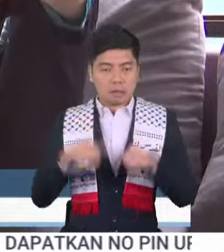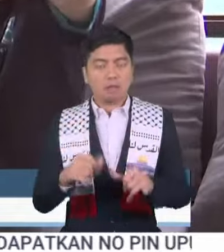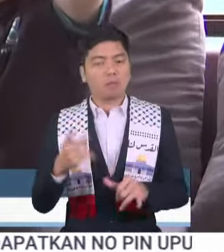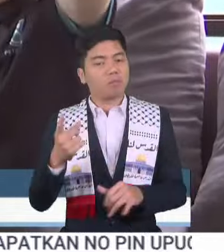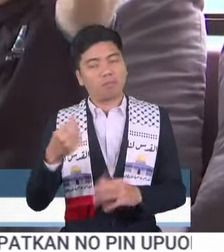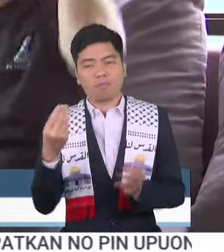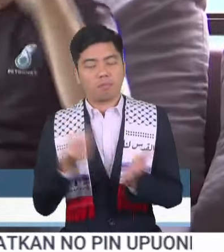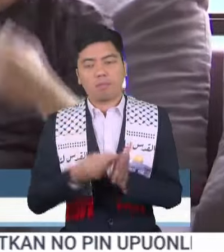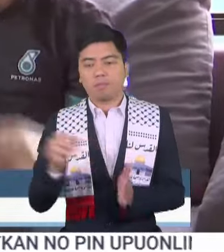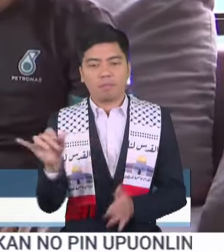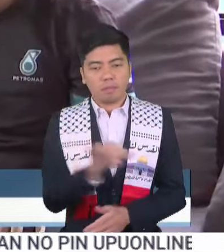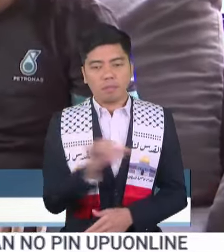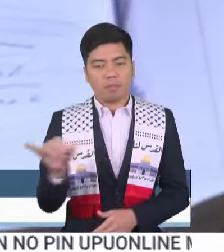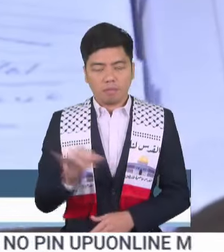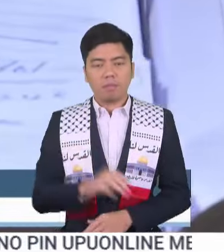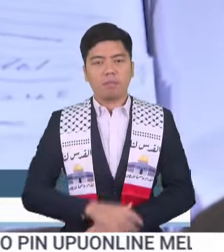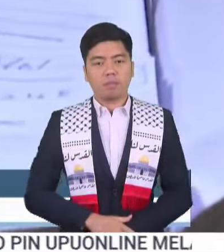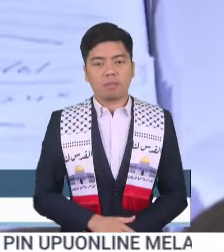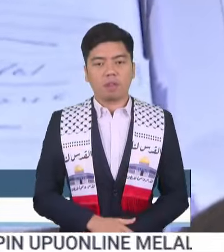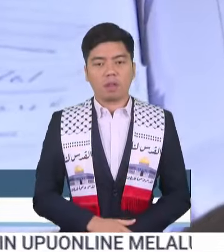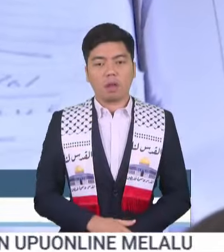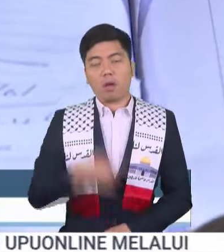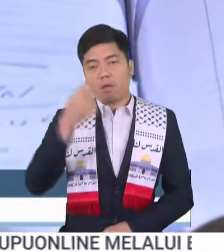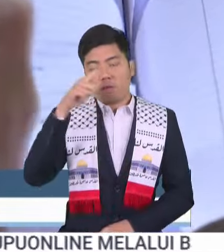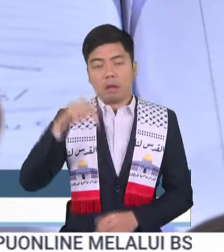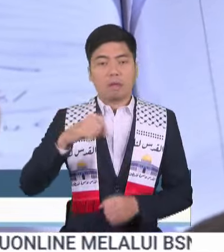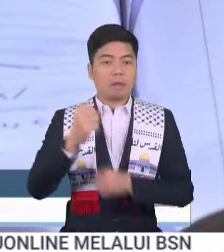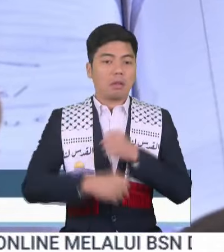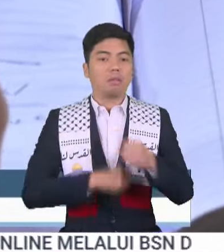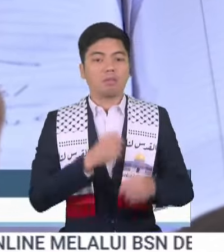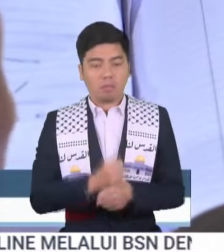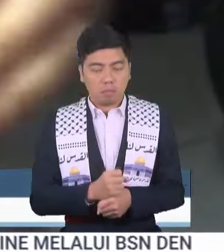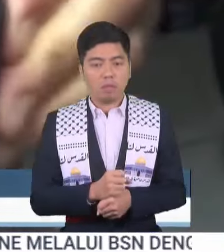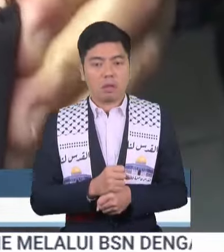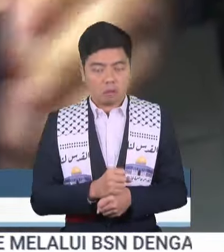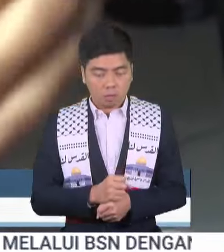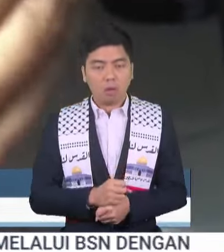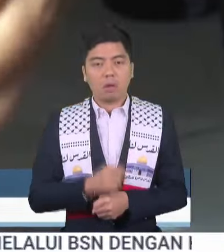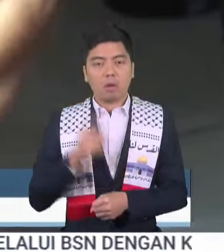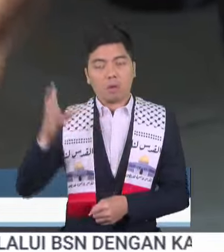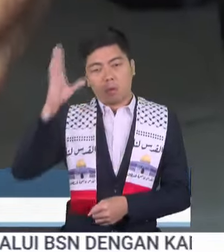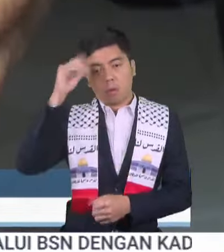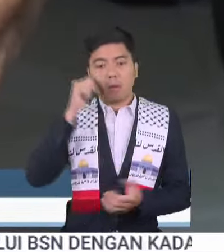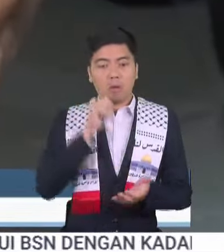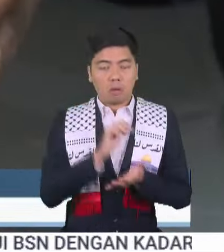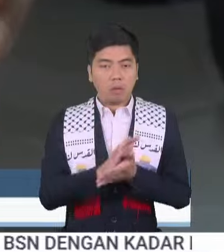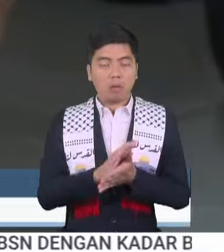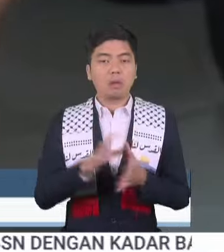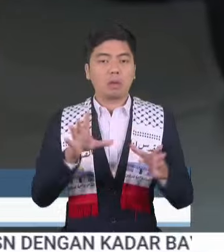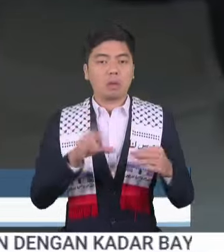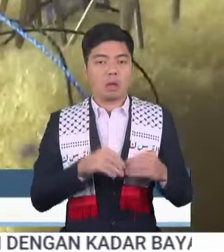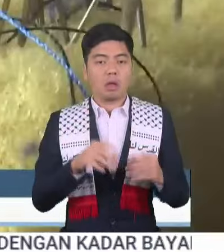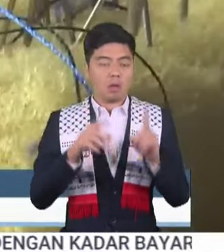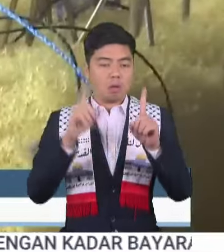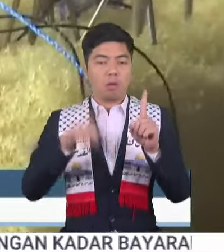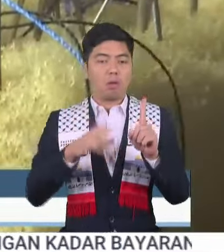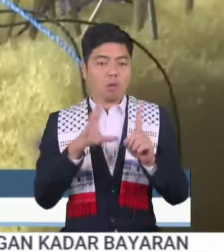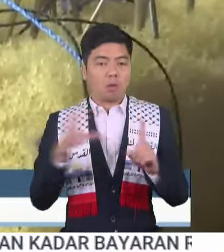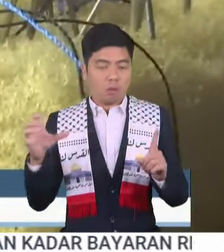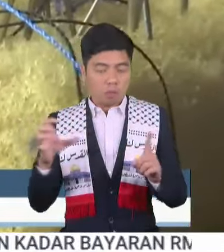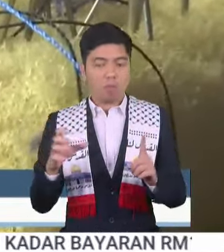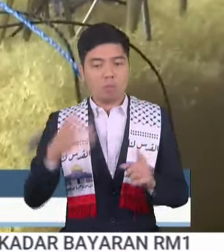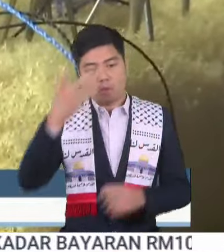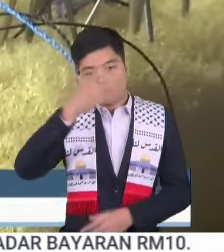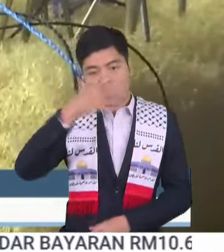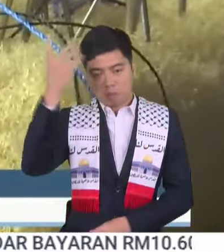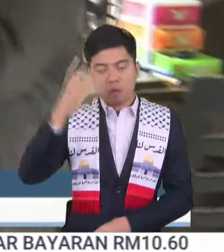lah. Bagi sambutan lebaran tahun ini, Makarami dan Nurina menerima tempahan sekitar 100 unit songkok. Sungguh pun